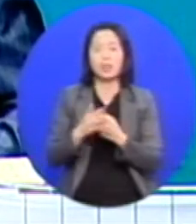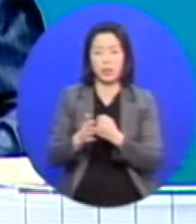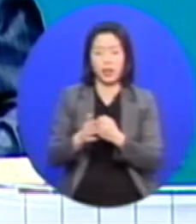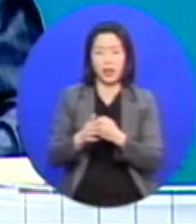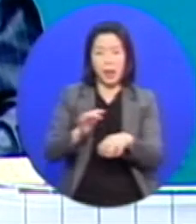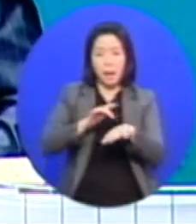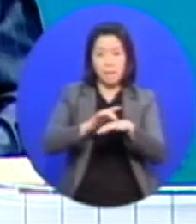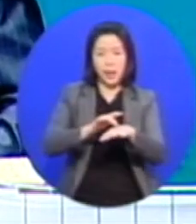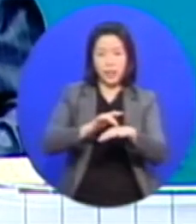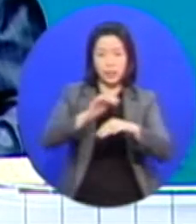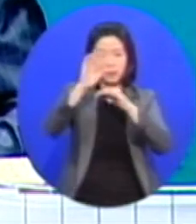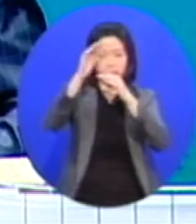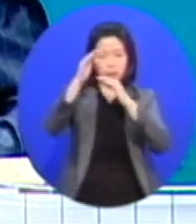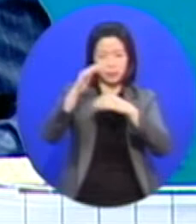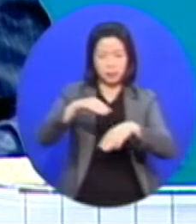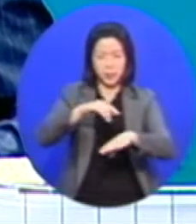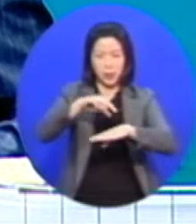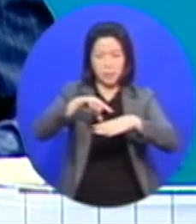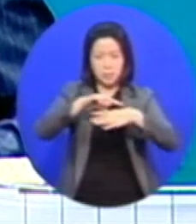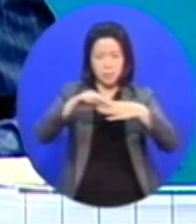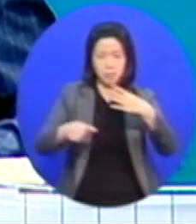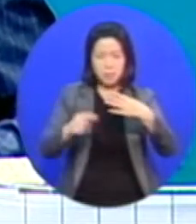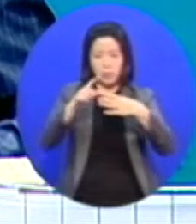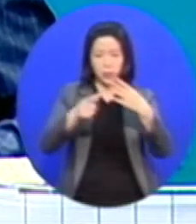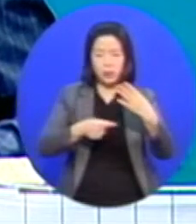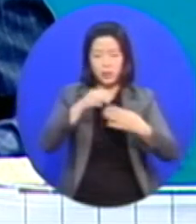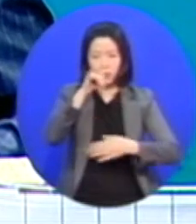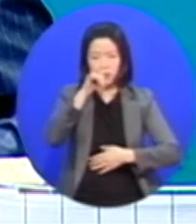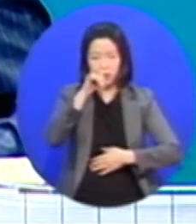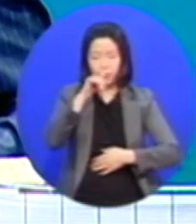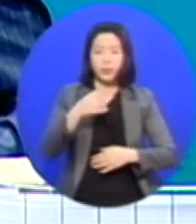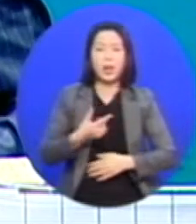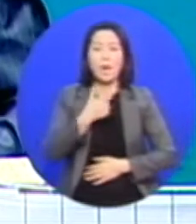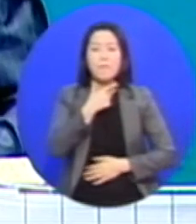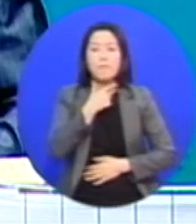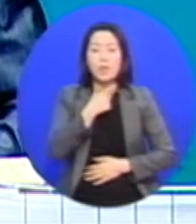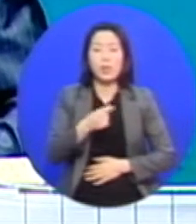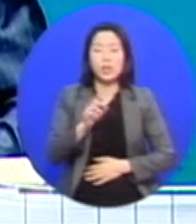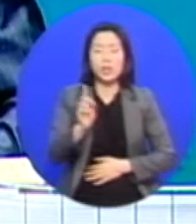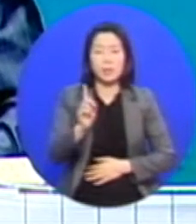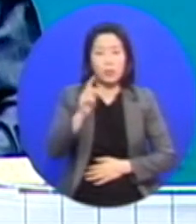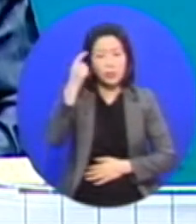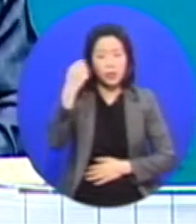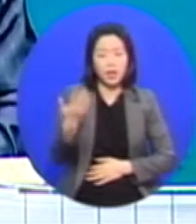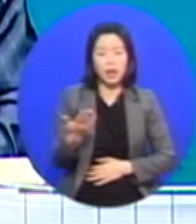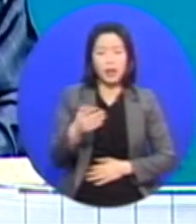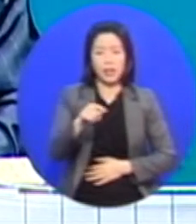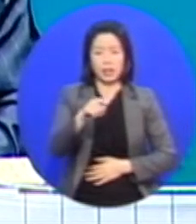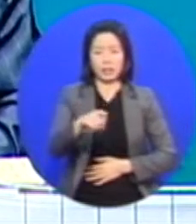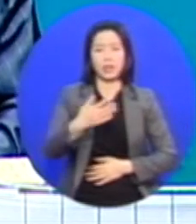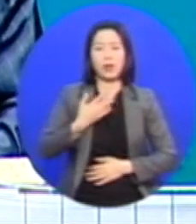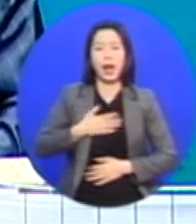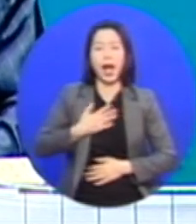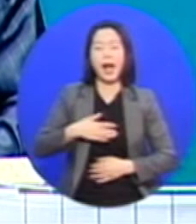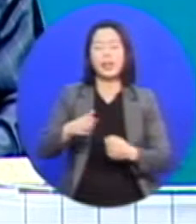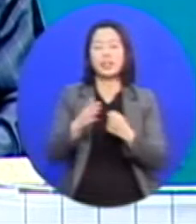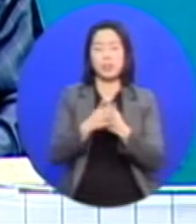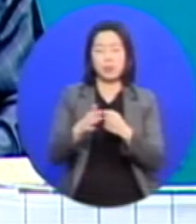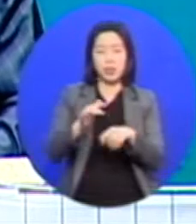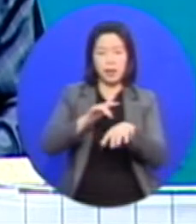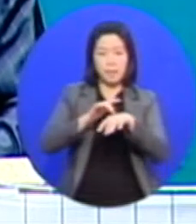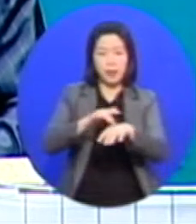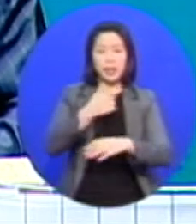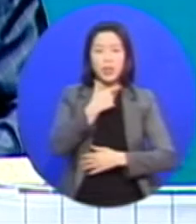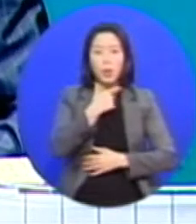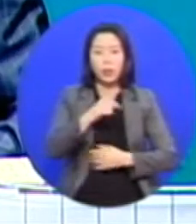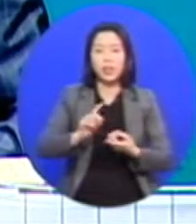있어요 결국 마개가 원하는 게 뭐지요 그걸 아니까 마귀가 하자는 대로 하지 않게 되는